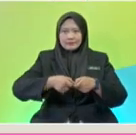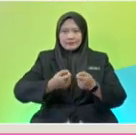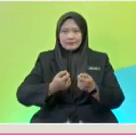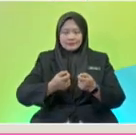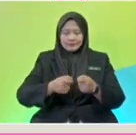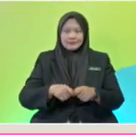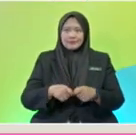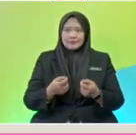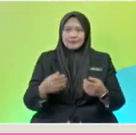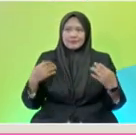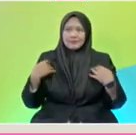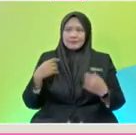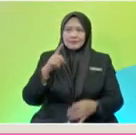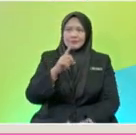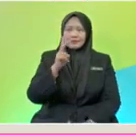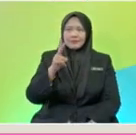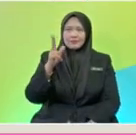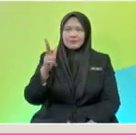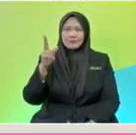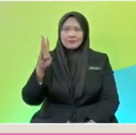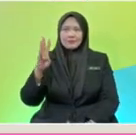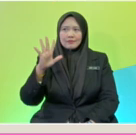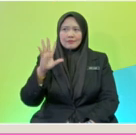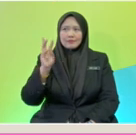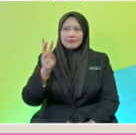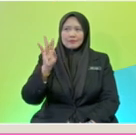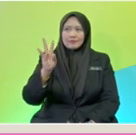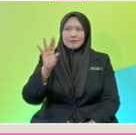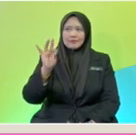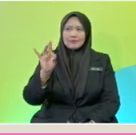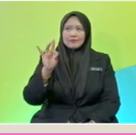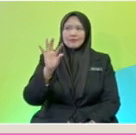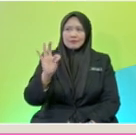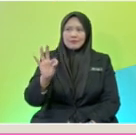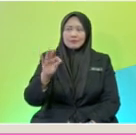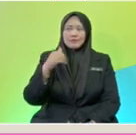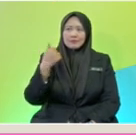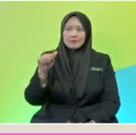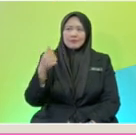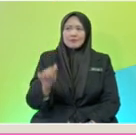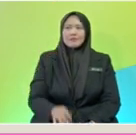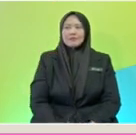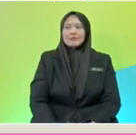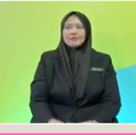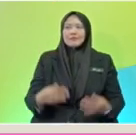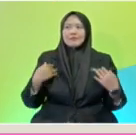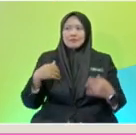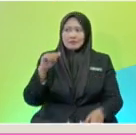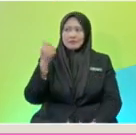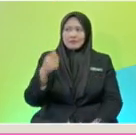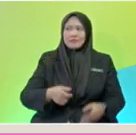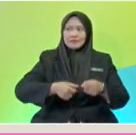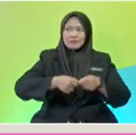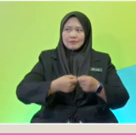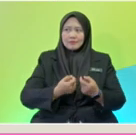kacang ada satu dua tiga empat lima enam tujuh delapan sembilan sepuluh kacang